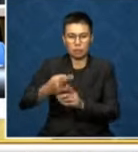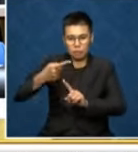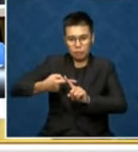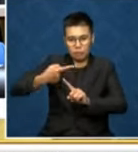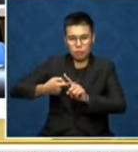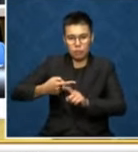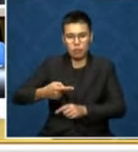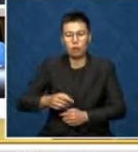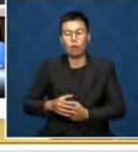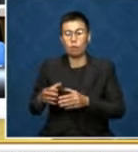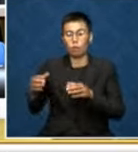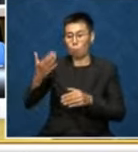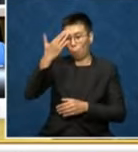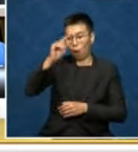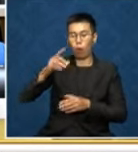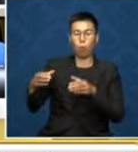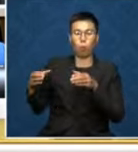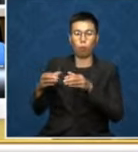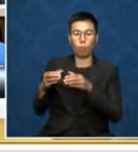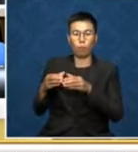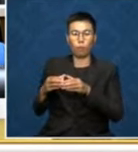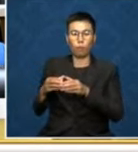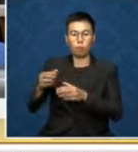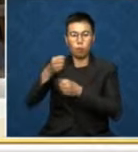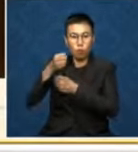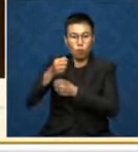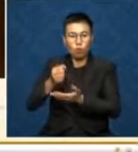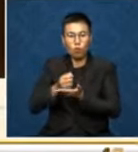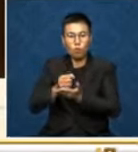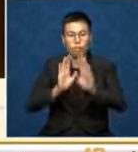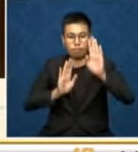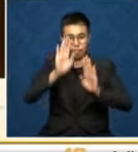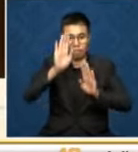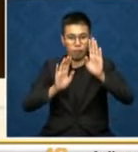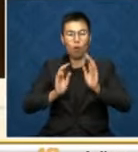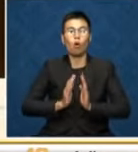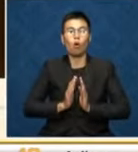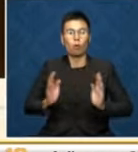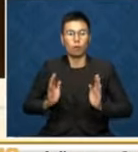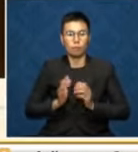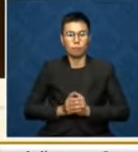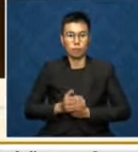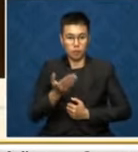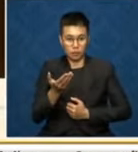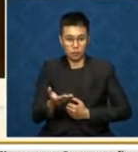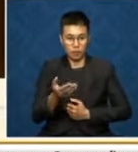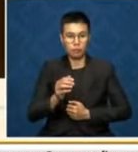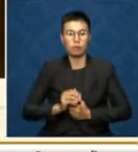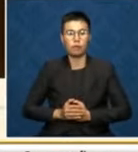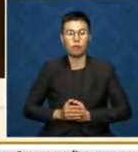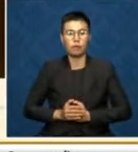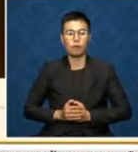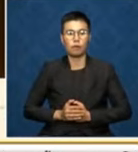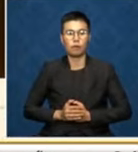วีรบุรุษประชาธิปไตยครับขอบคุณครับท่านประธาน ขอบคุณครับเชิญท่านทศพรเสรีรักษ์ครับ